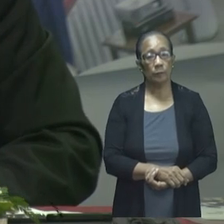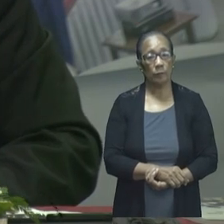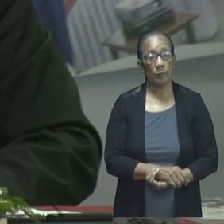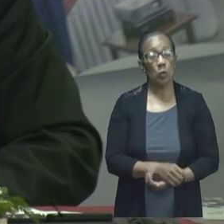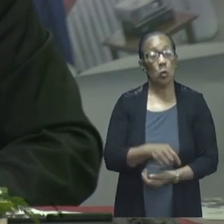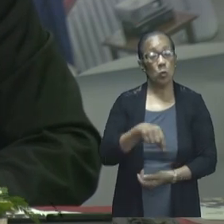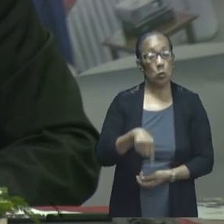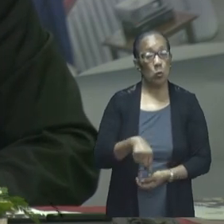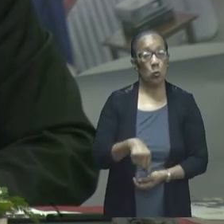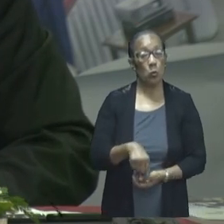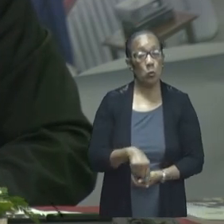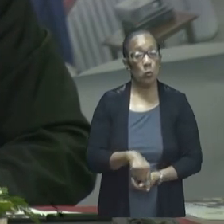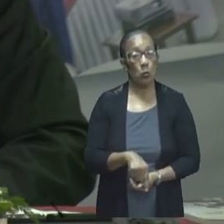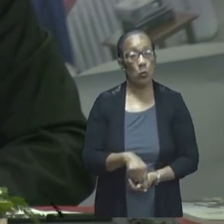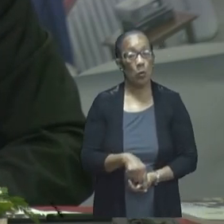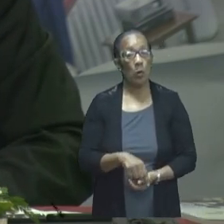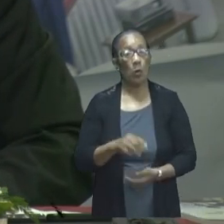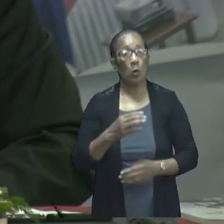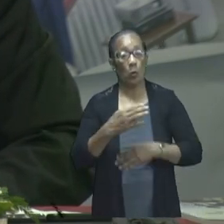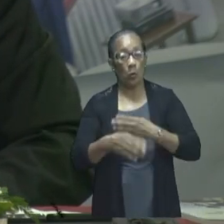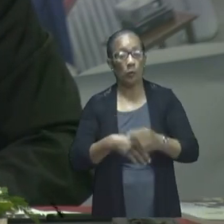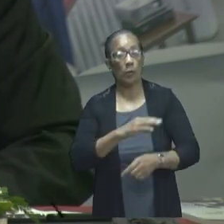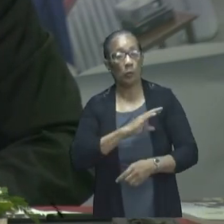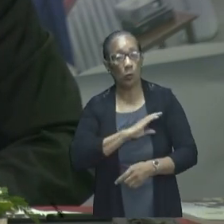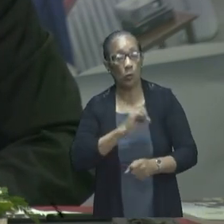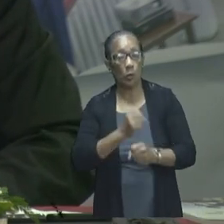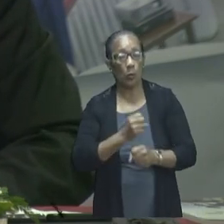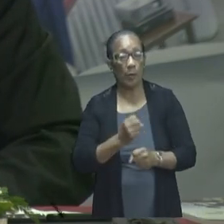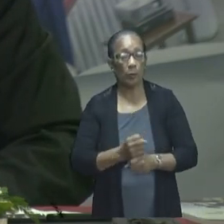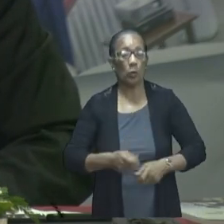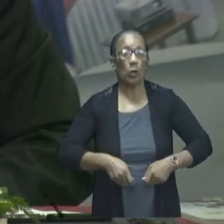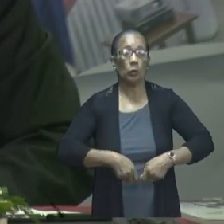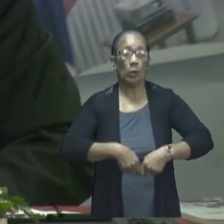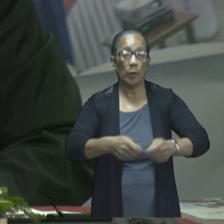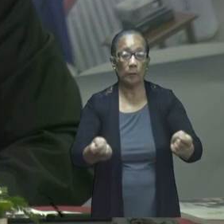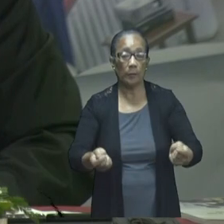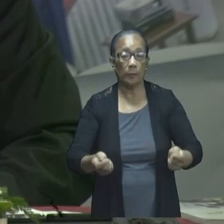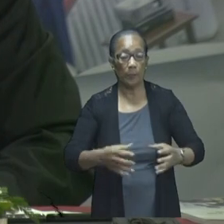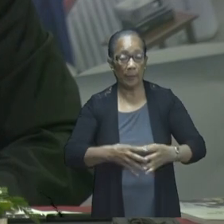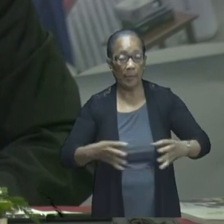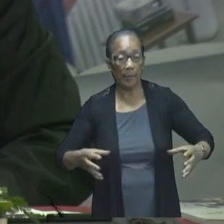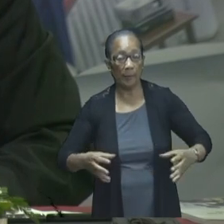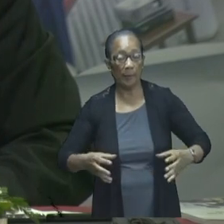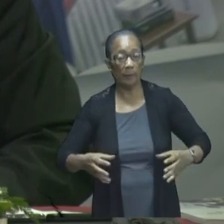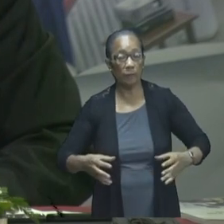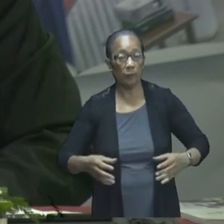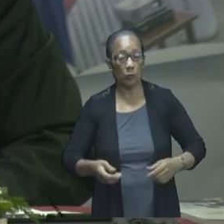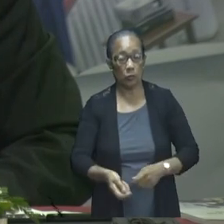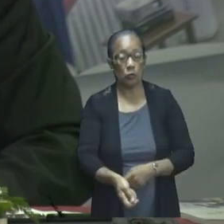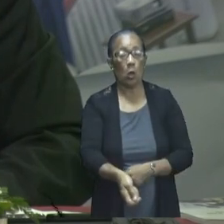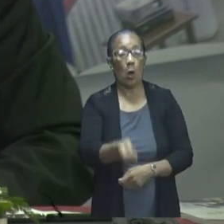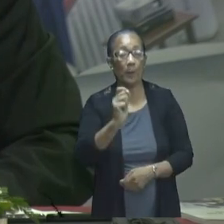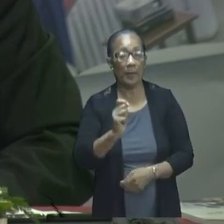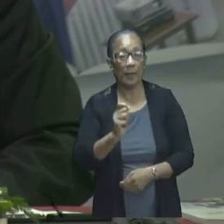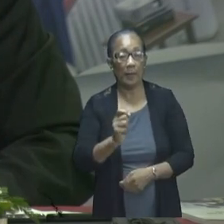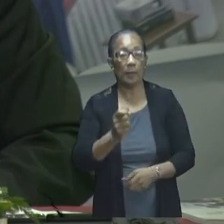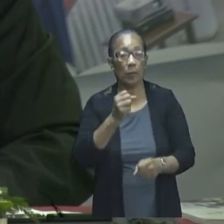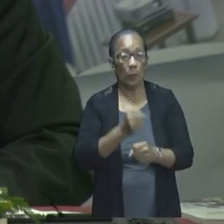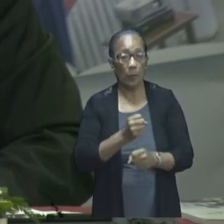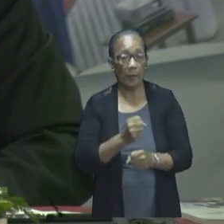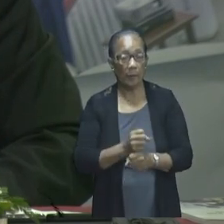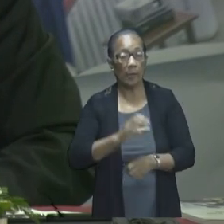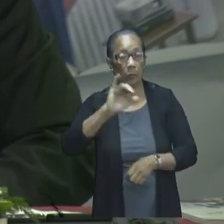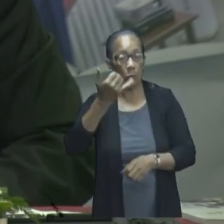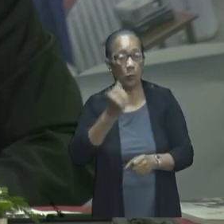er wordt op dit moment er verder gewerkt aan uitbreiden van meer rechte door middel van onze radio opleiding er wordt nu gewerkt aan de herziening van